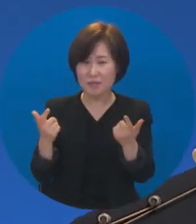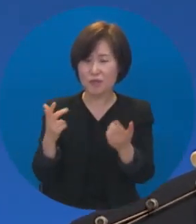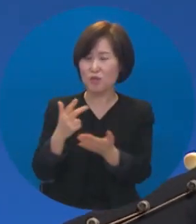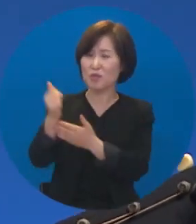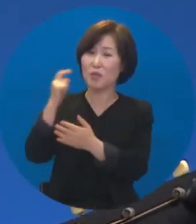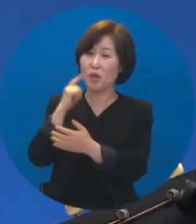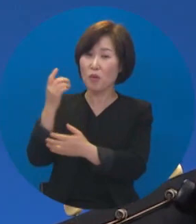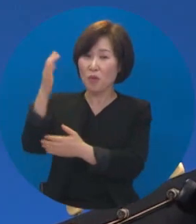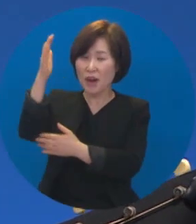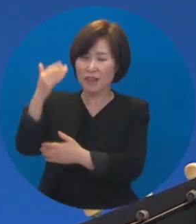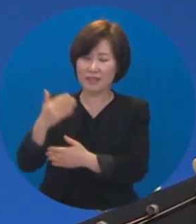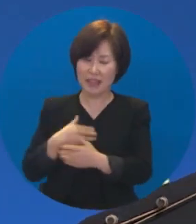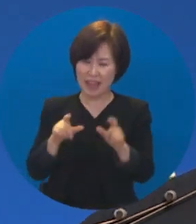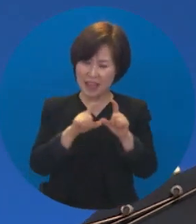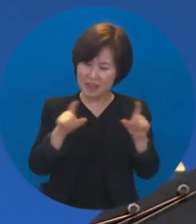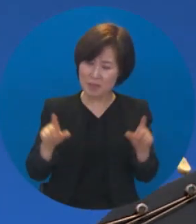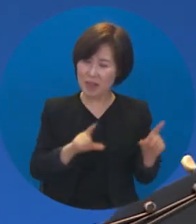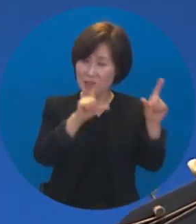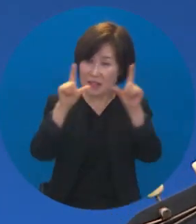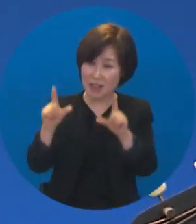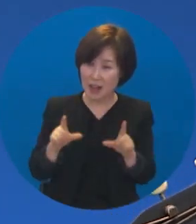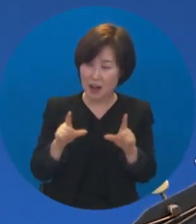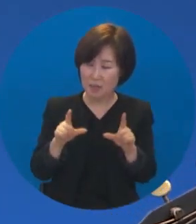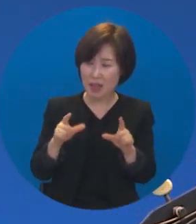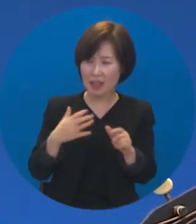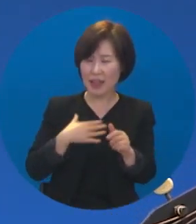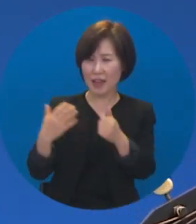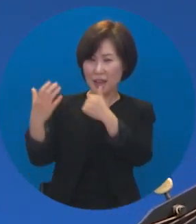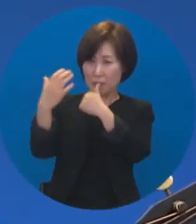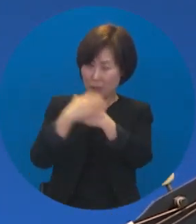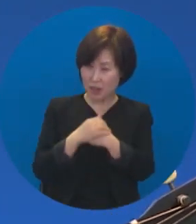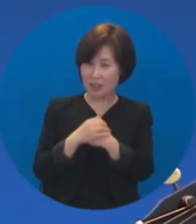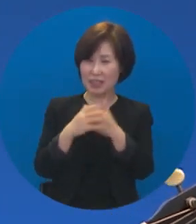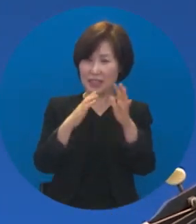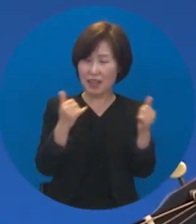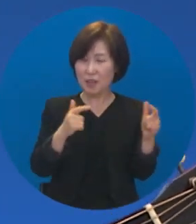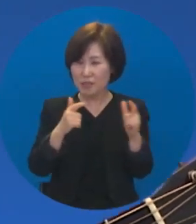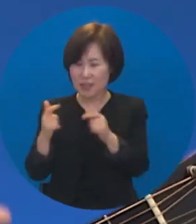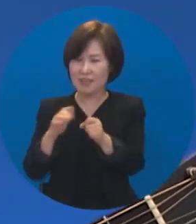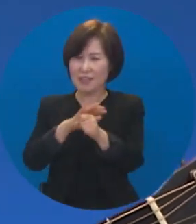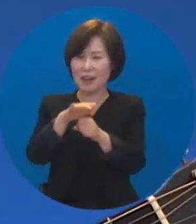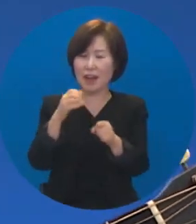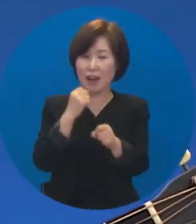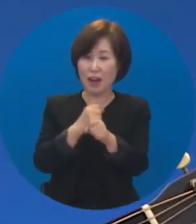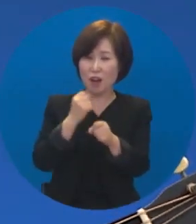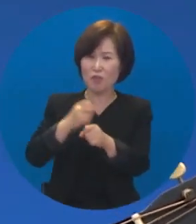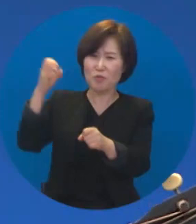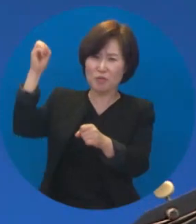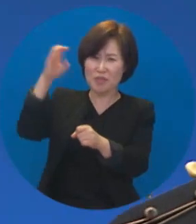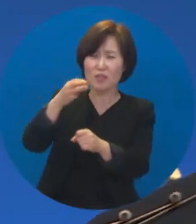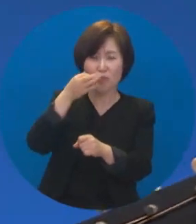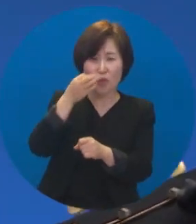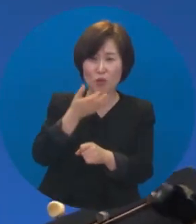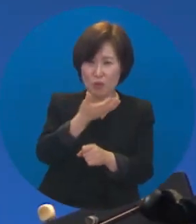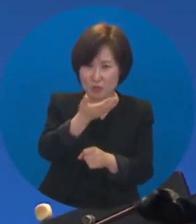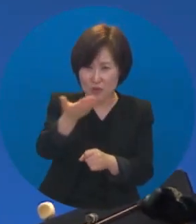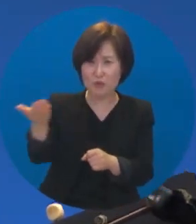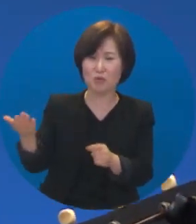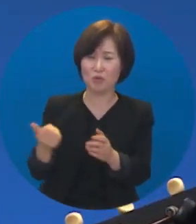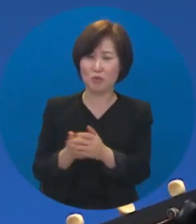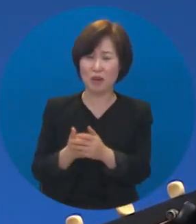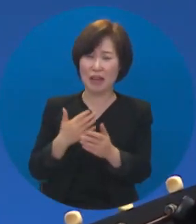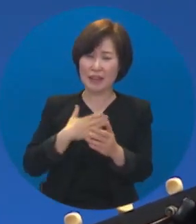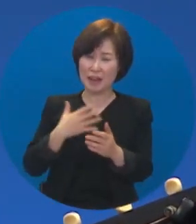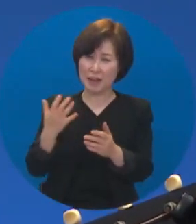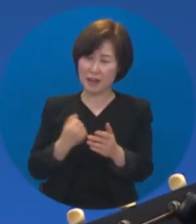영광은 우리의 일상에서 주님이 주신 사람들을 사랑하고 그들에게 빛을 보여주고 우리에게 있는